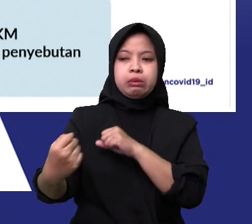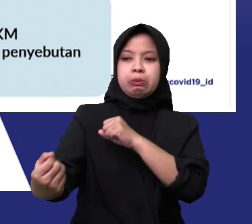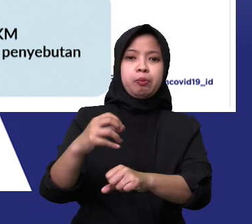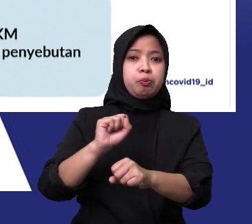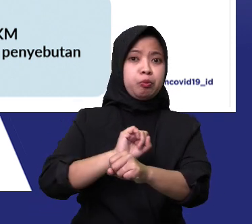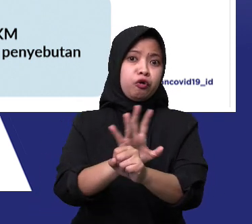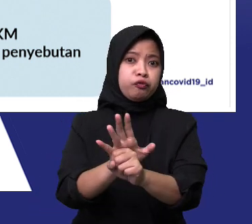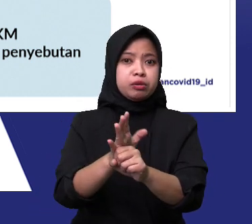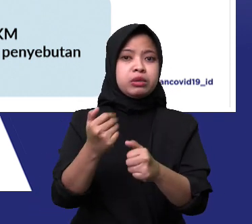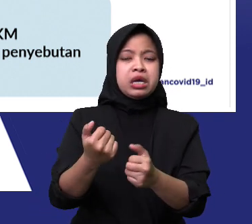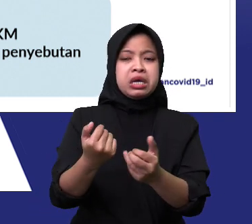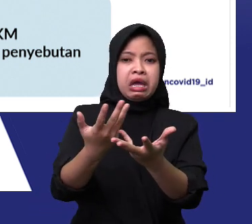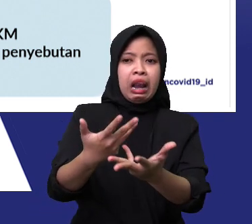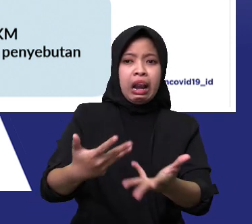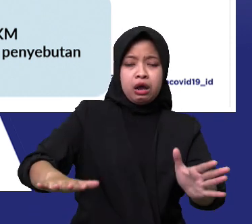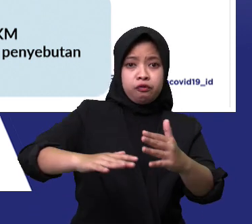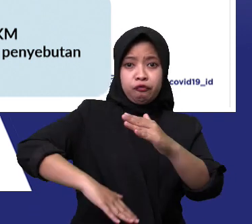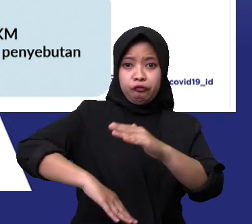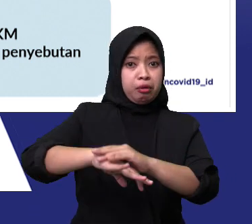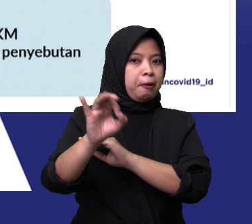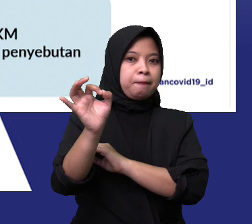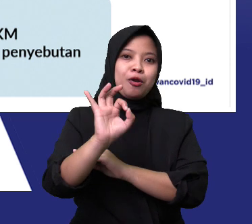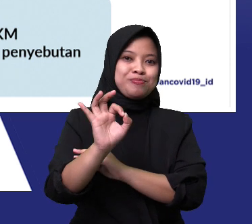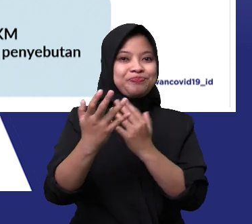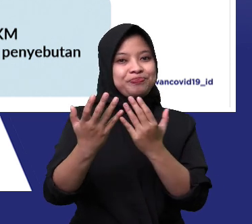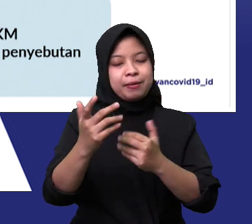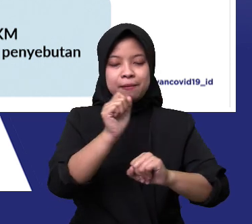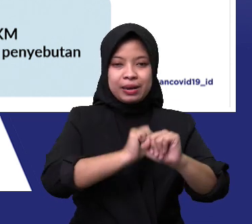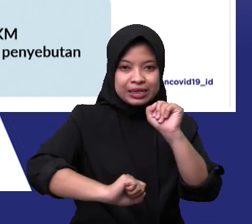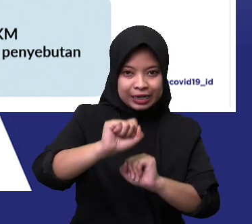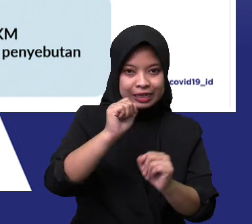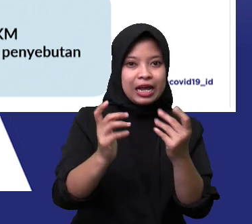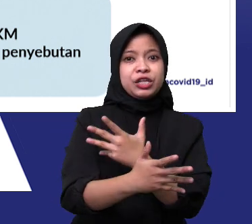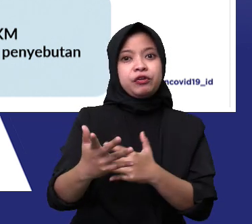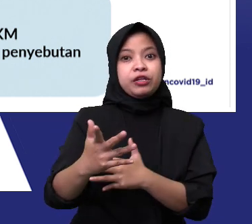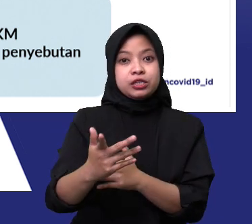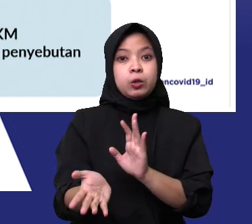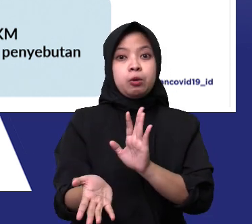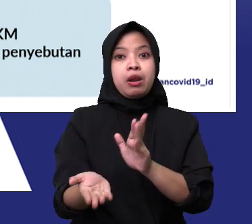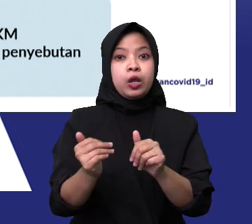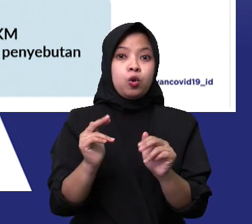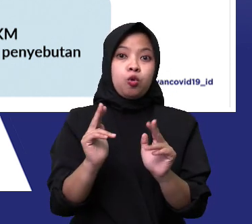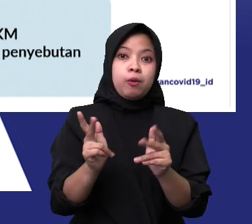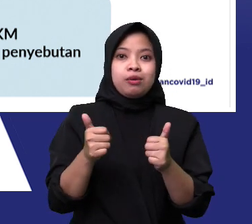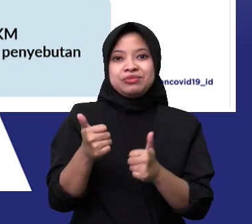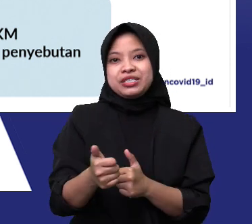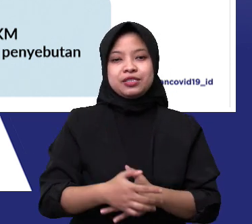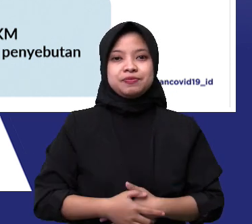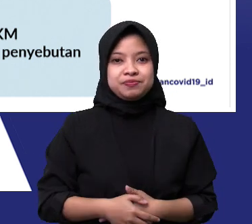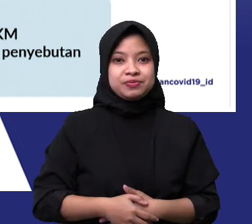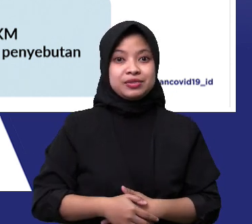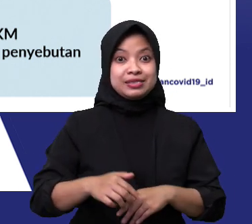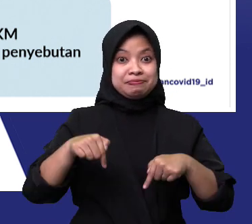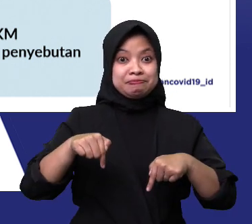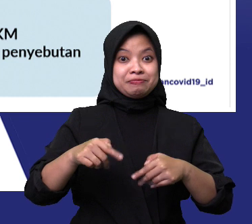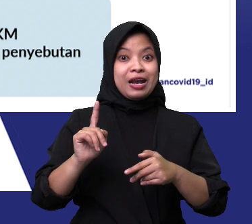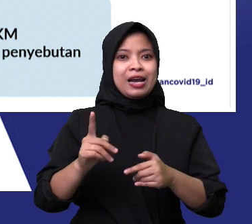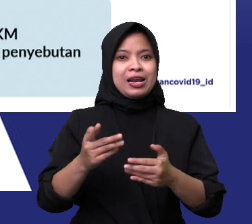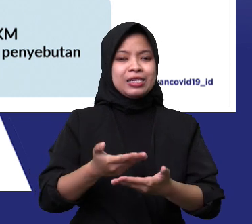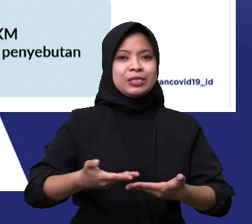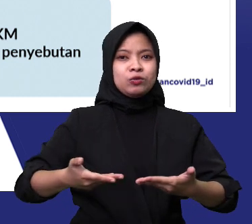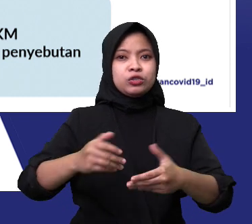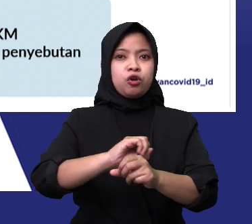belum sepenuhnya hilang, namun bukan berarti aktivitas masyarakat tidak dapat kembali dilakukan, bahkan seperti sediakala